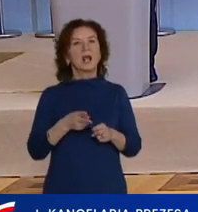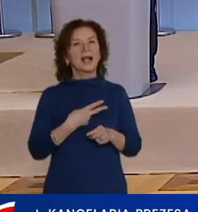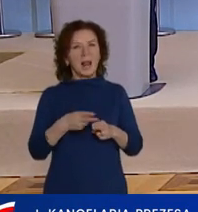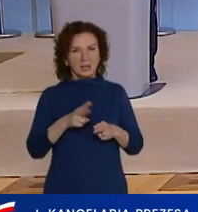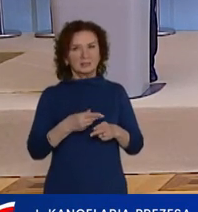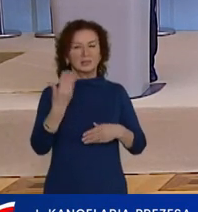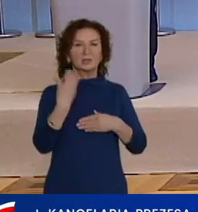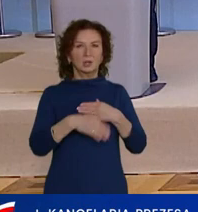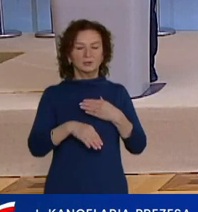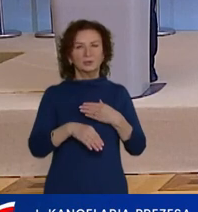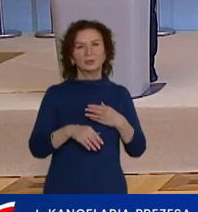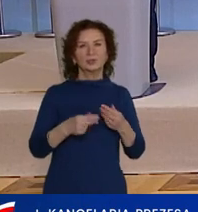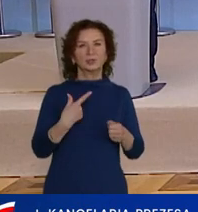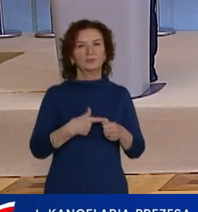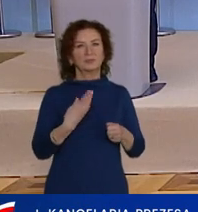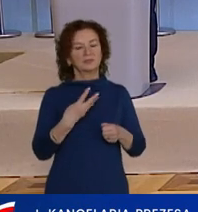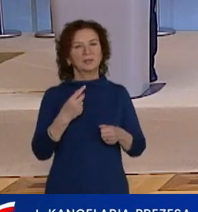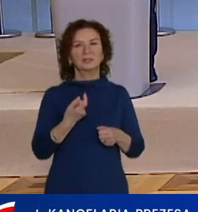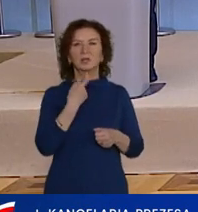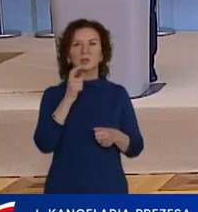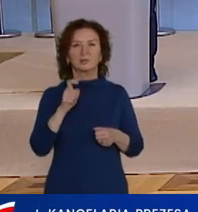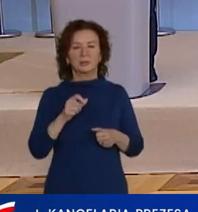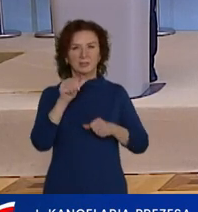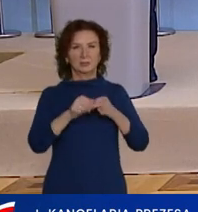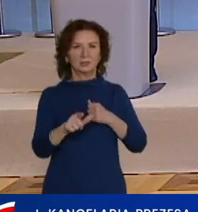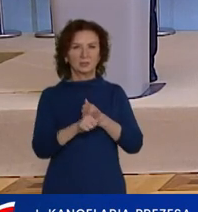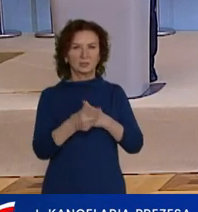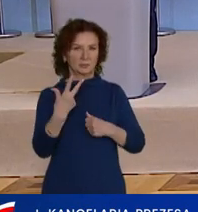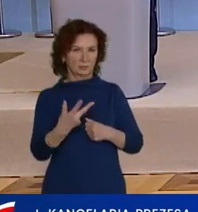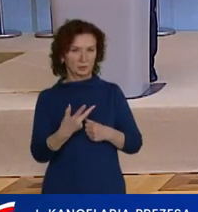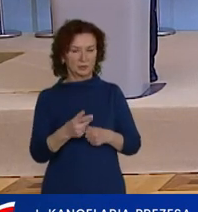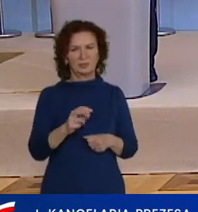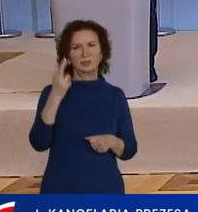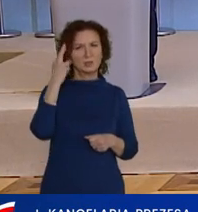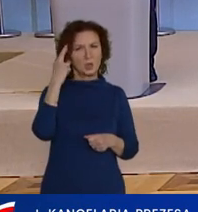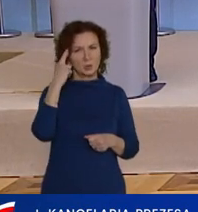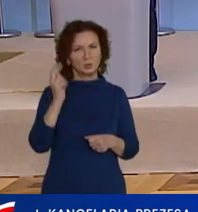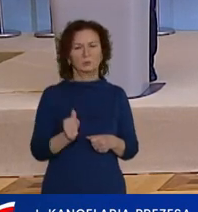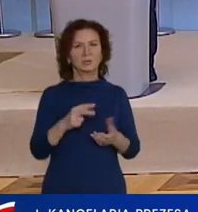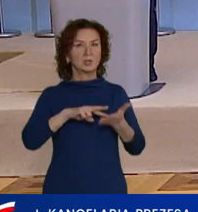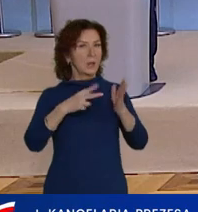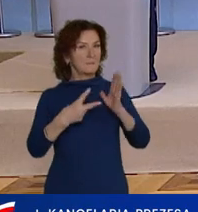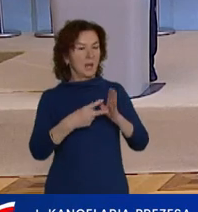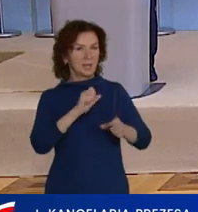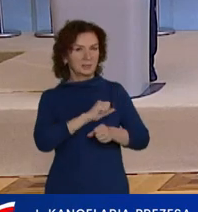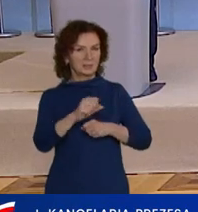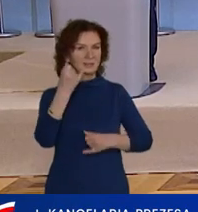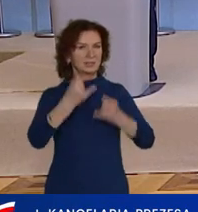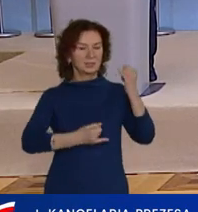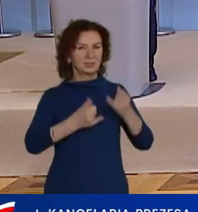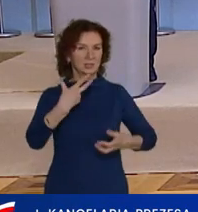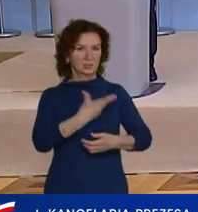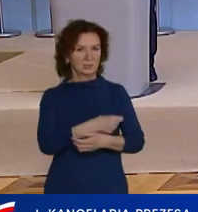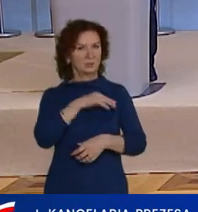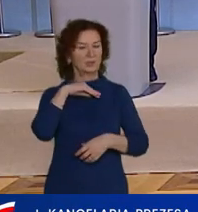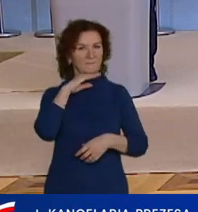24 kwietnia na roczniku 7.3. No, jak rozumiem też z tego, co pan przed chwilą powiedział, rozumiem, że plan jest taki, że jeżeli szczepionek wystarczy, to